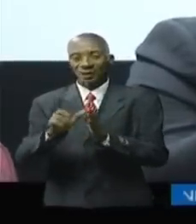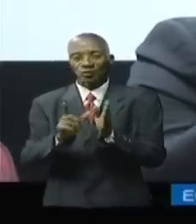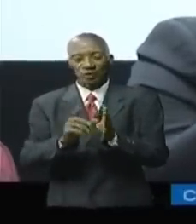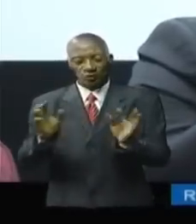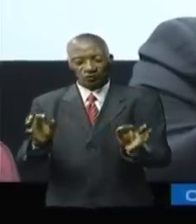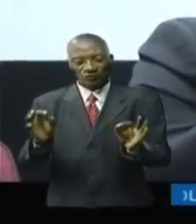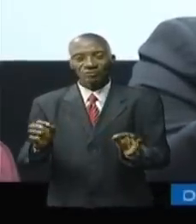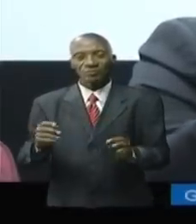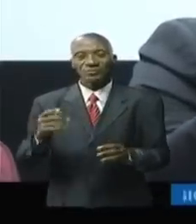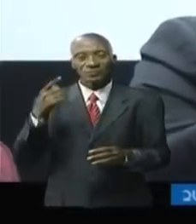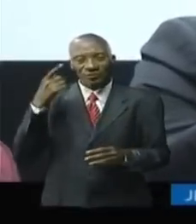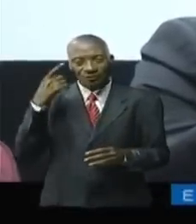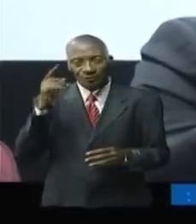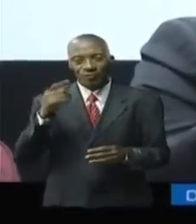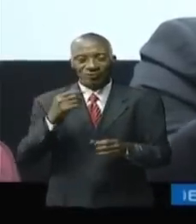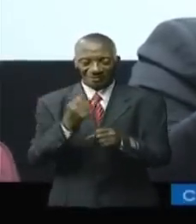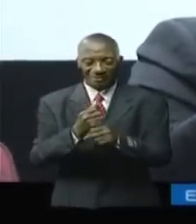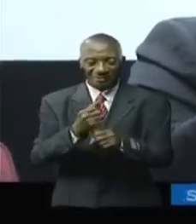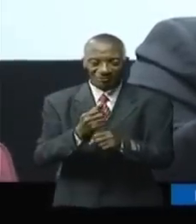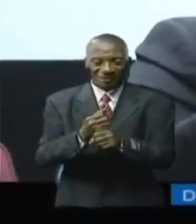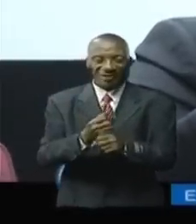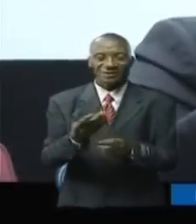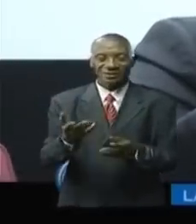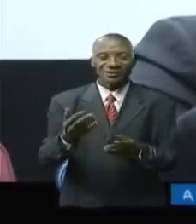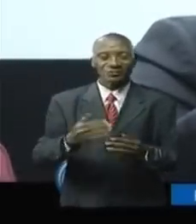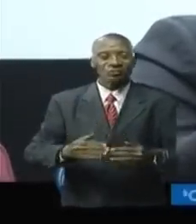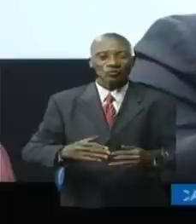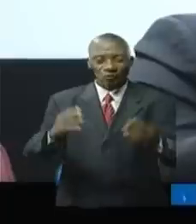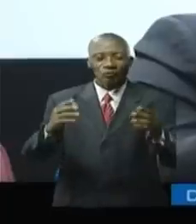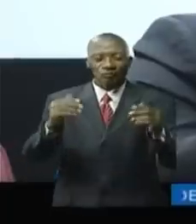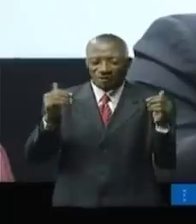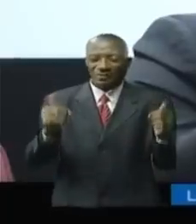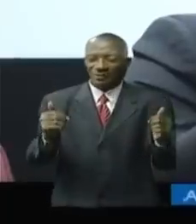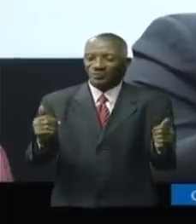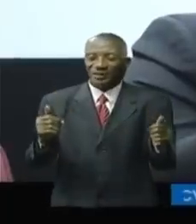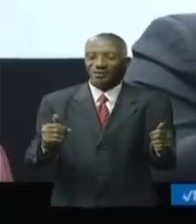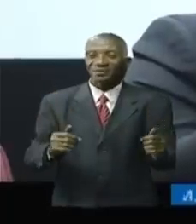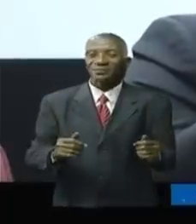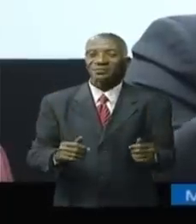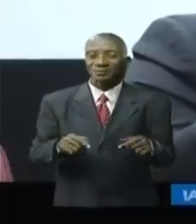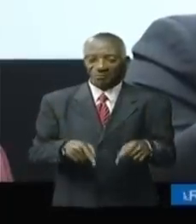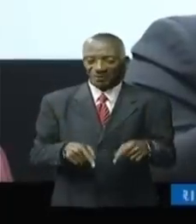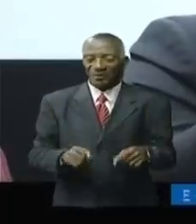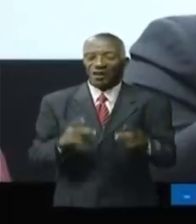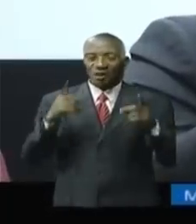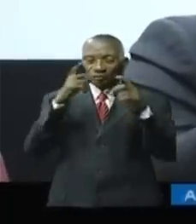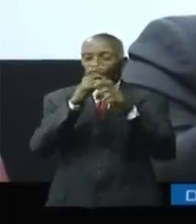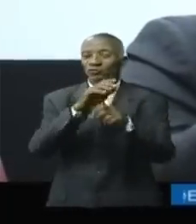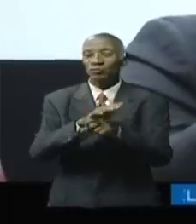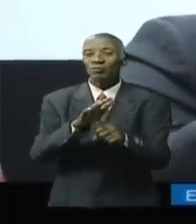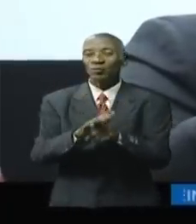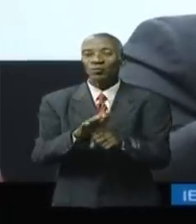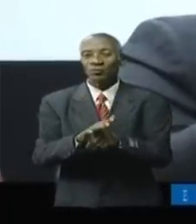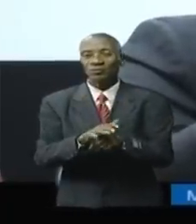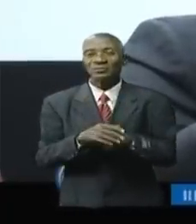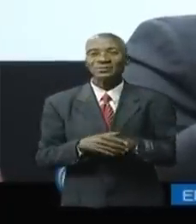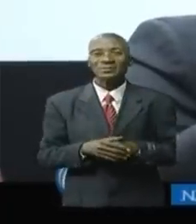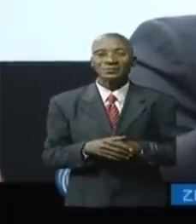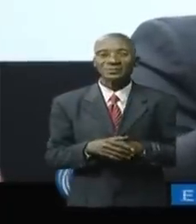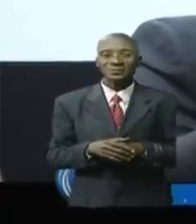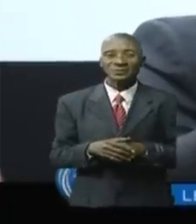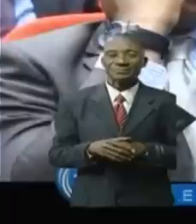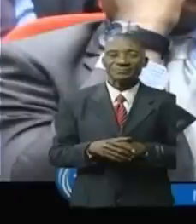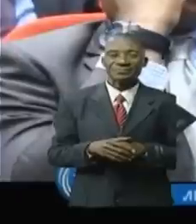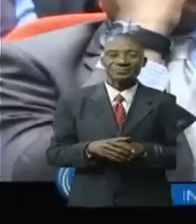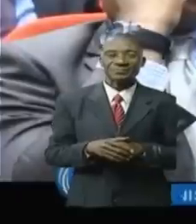www.minco-rbc.org, vous allez voir directement pétition en ligne, vous cliquez en moins d'une minute, vous signez la pétition, elle est en ligne. La diaspora congolaise, avec plus